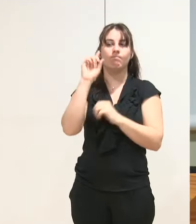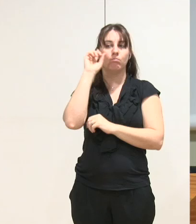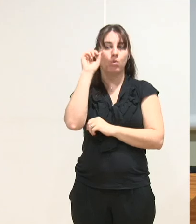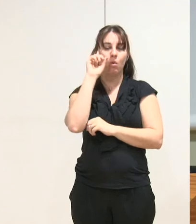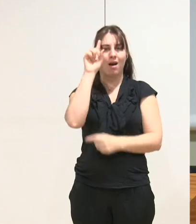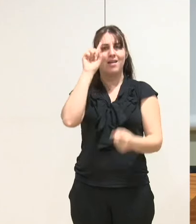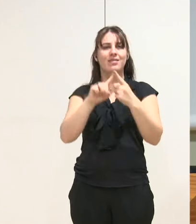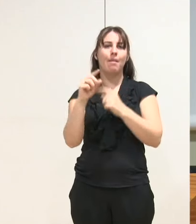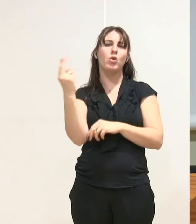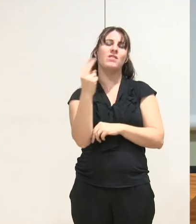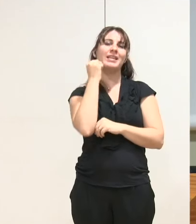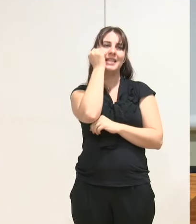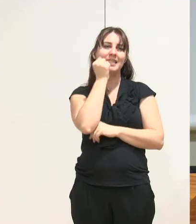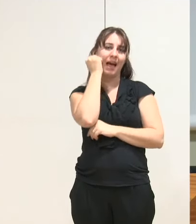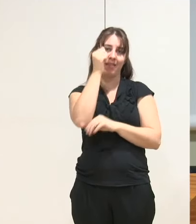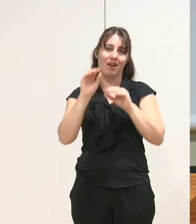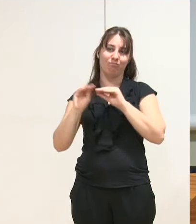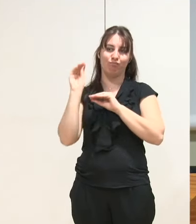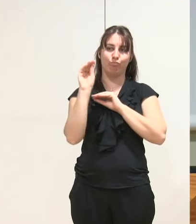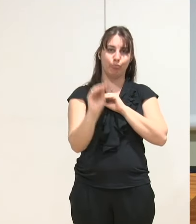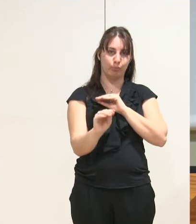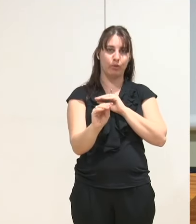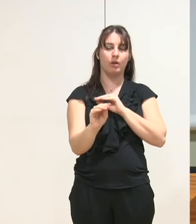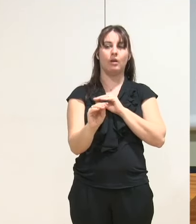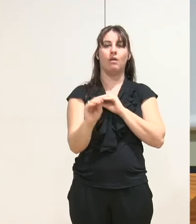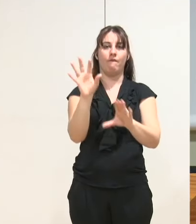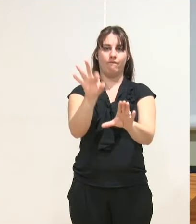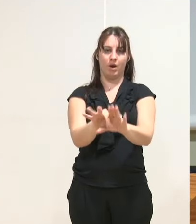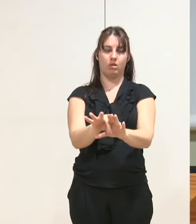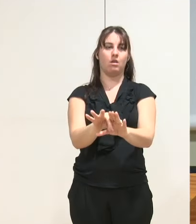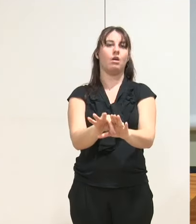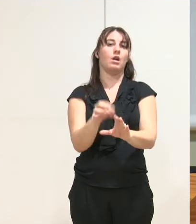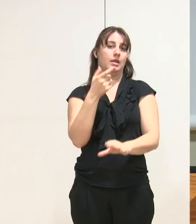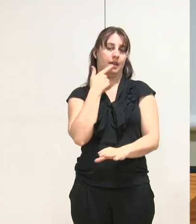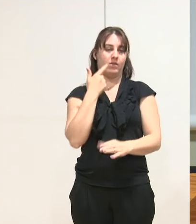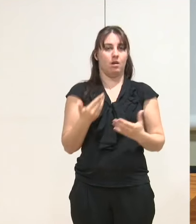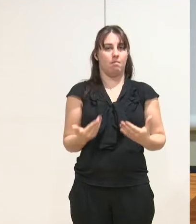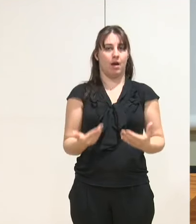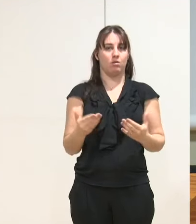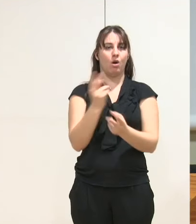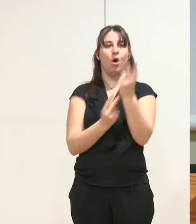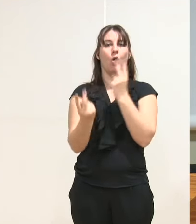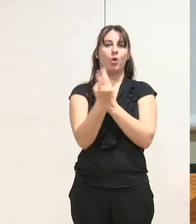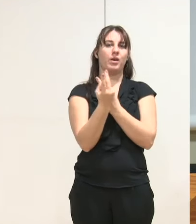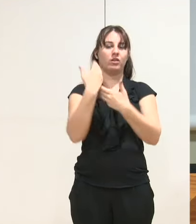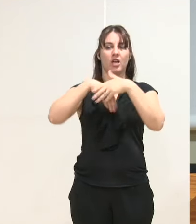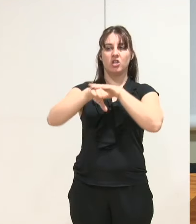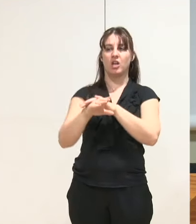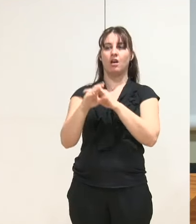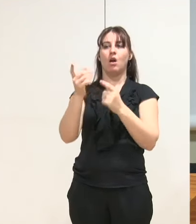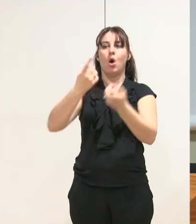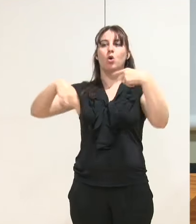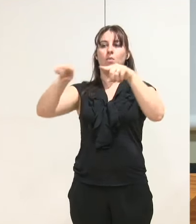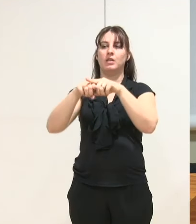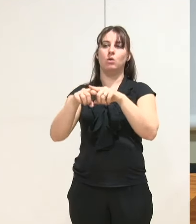l'université stindal reportter et nous devons donc désigner notre représentant au sein de la commission locale de